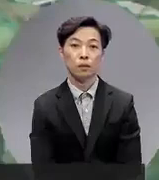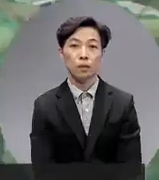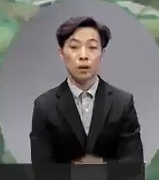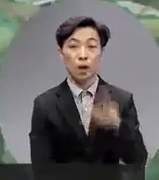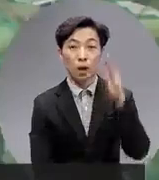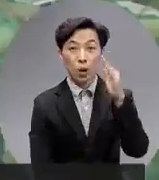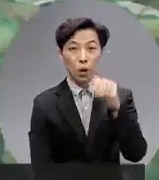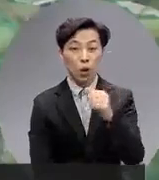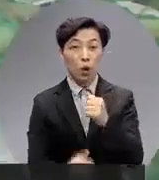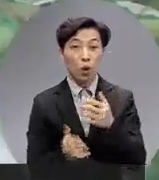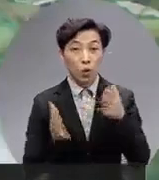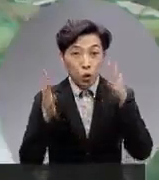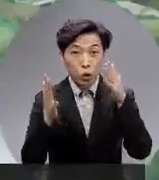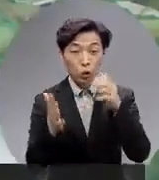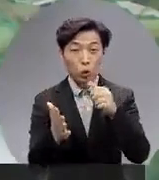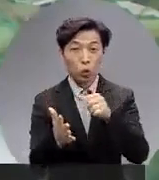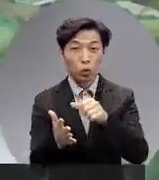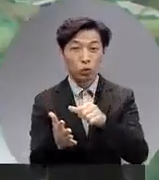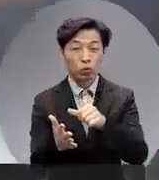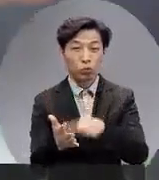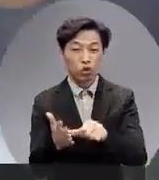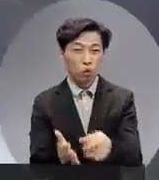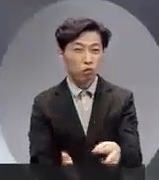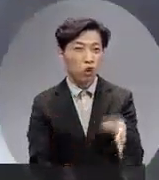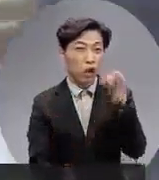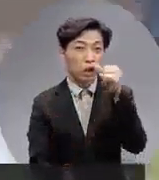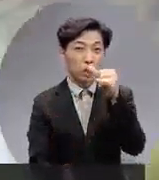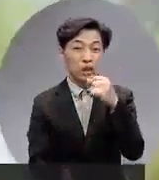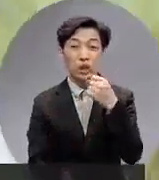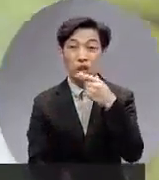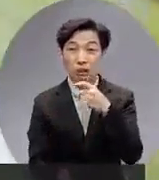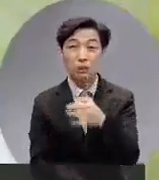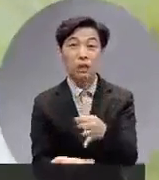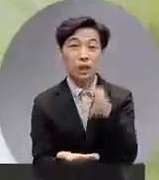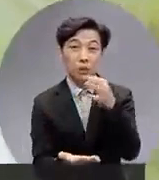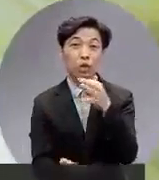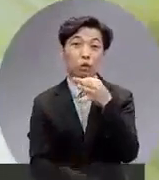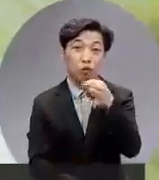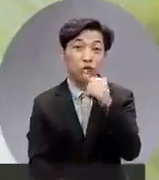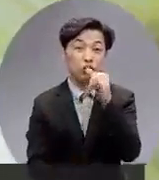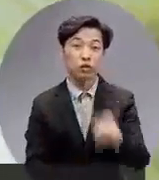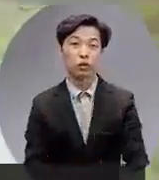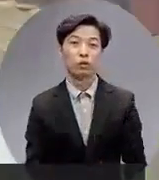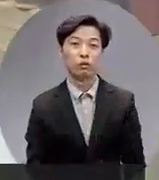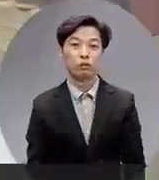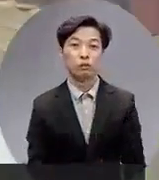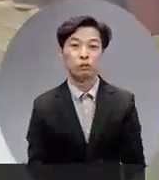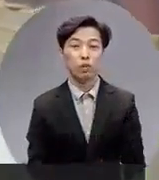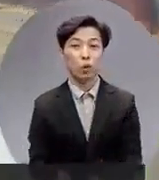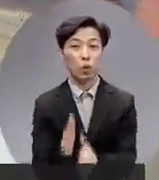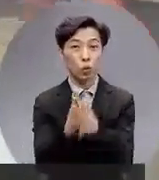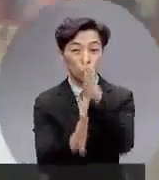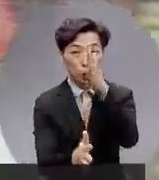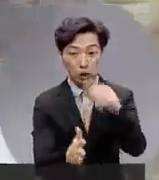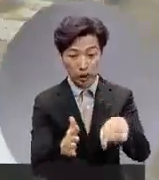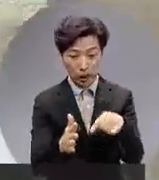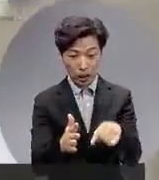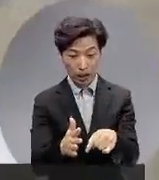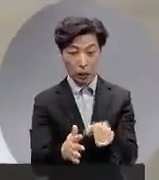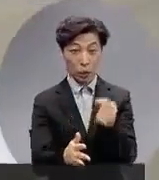요즘 각종 채소 가격이 올라도 너무 올라 금값이란 말까지 나오고 있는데요. 그러다 보니 도심 속 자투리